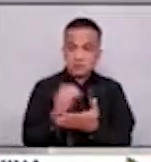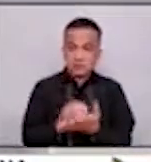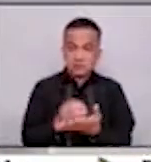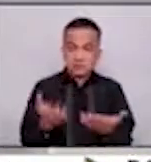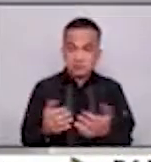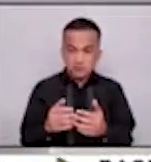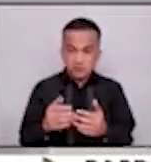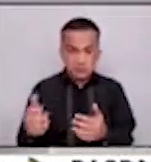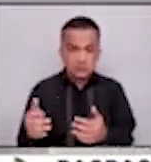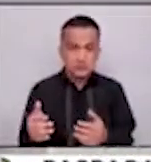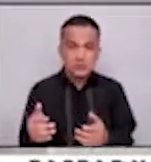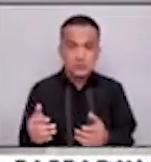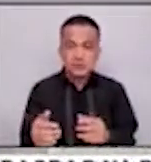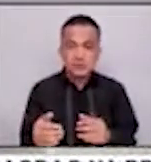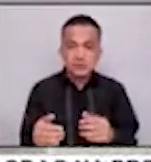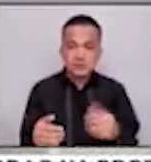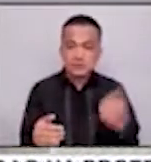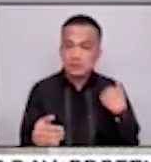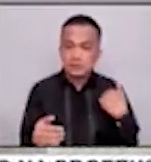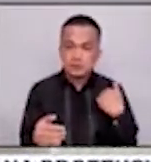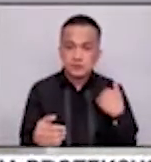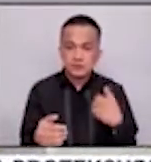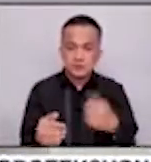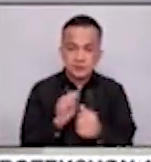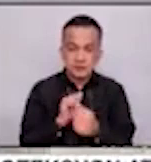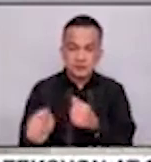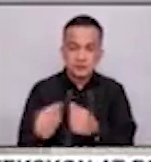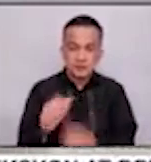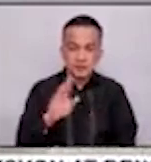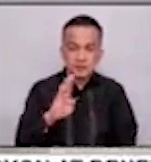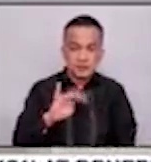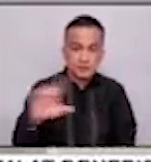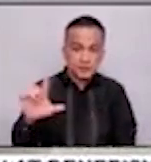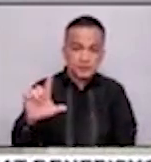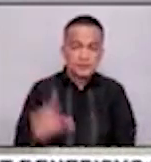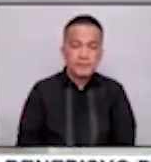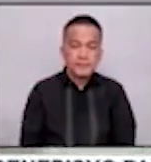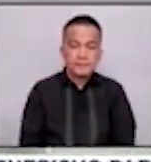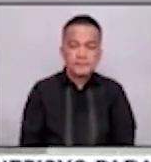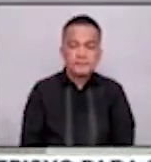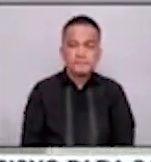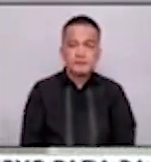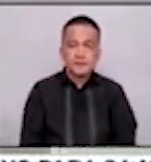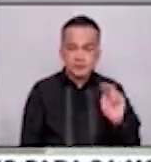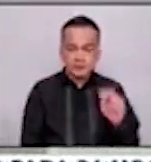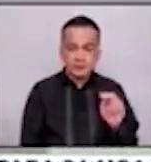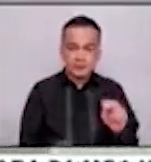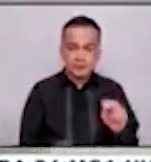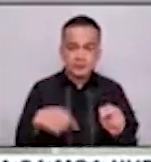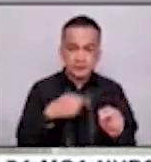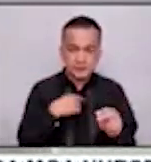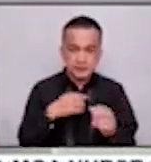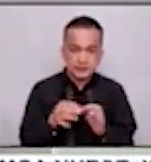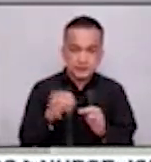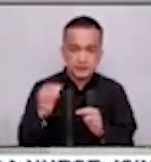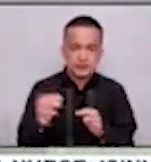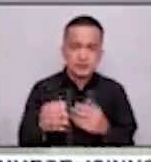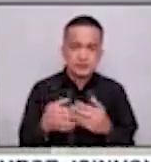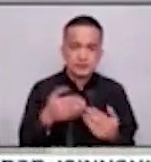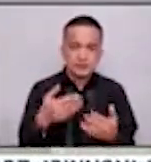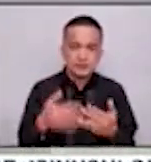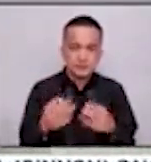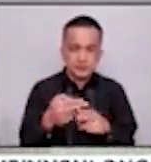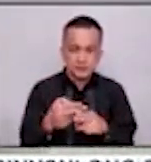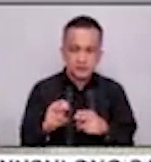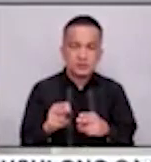hindi nagkaroon o hindi naipasa ang bill na ito, kailangan natin ma-extend kahit sandali hanggat